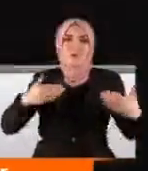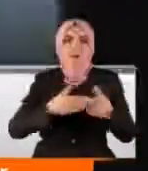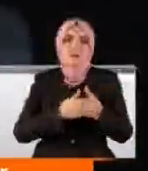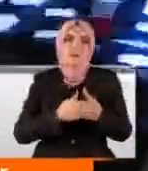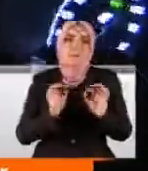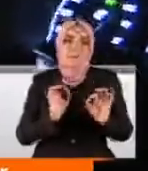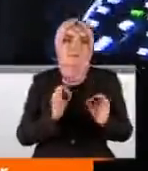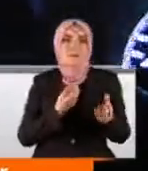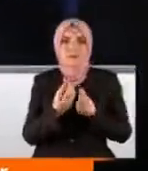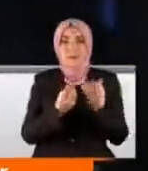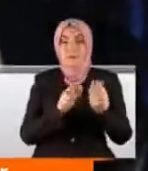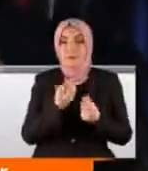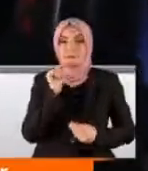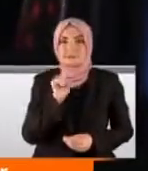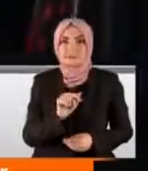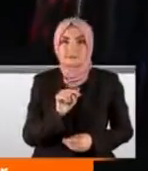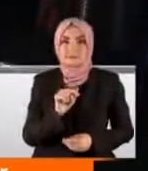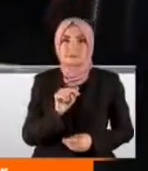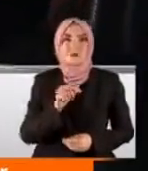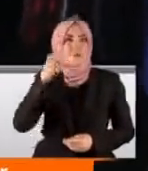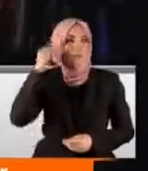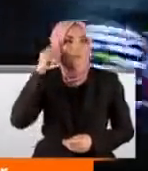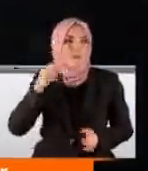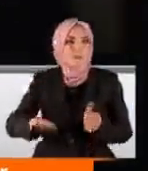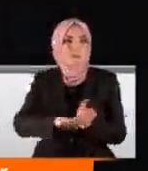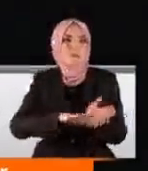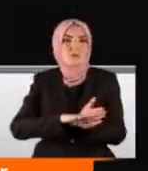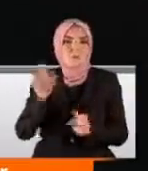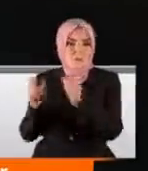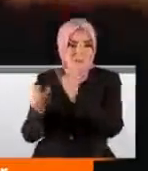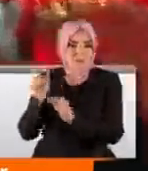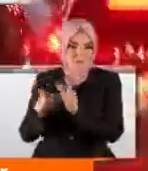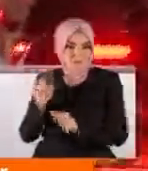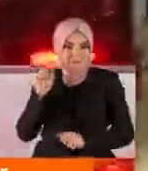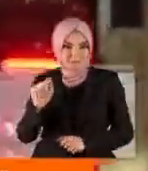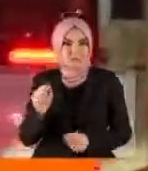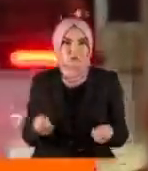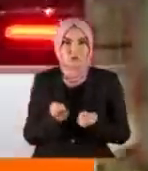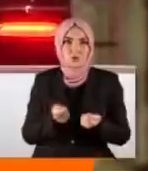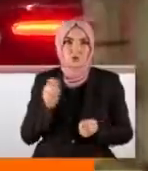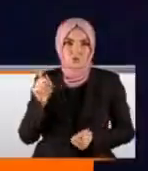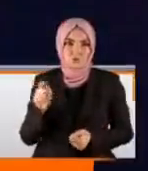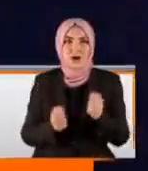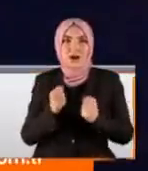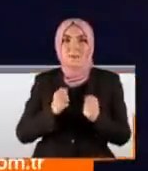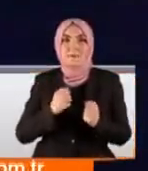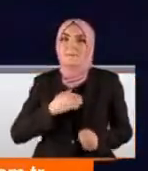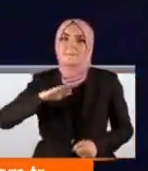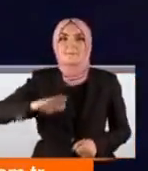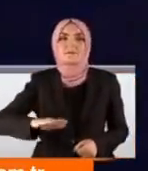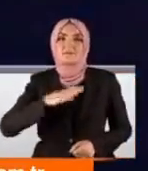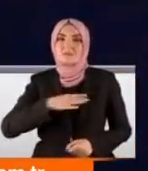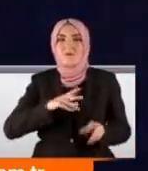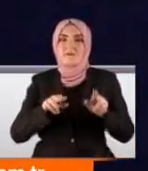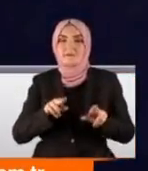yani değnekçiler iş başında. Şimdi biz de aracımızı park edecekmiş gibi bir kenara yaklaşacağız. Evet, şu anda